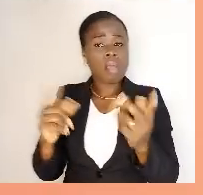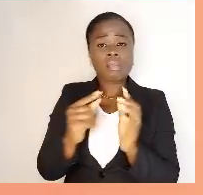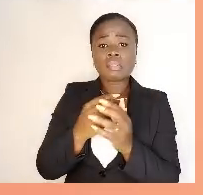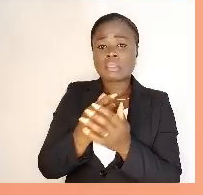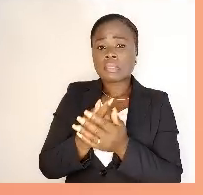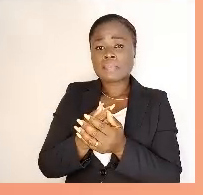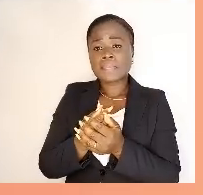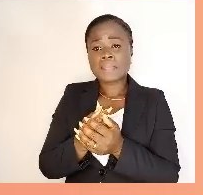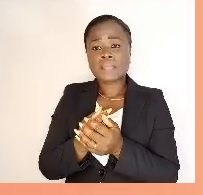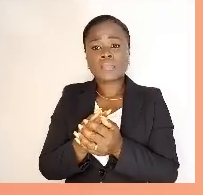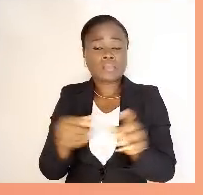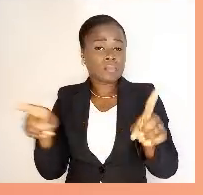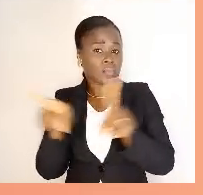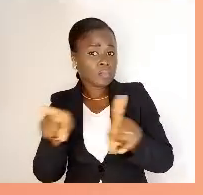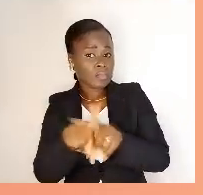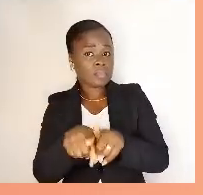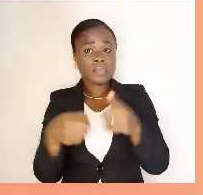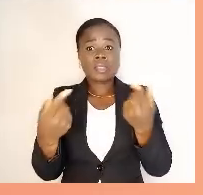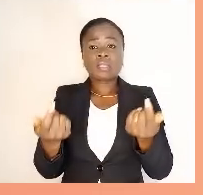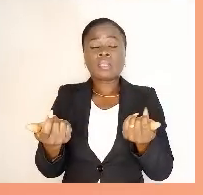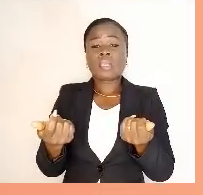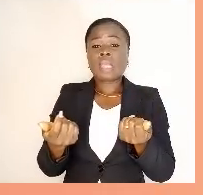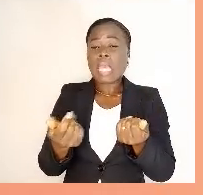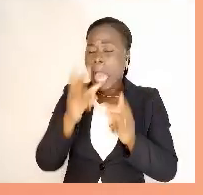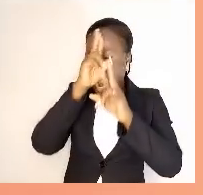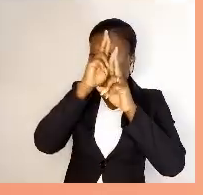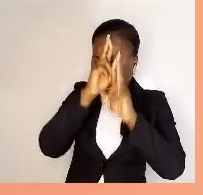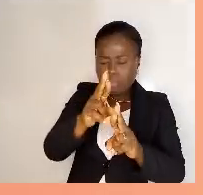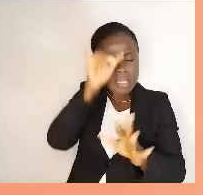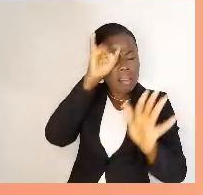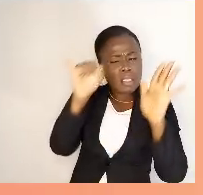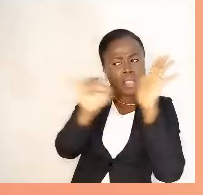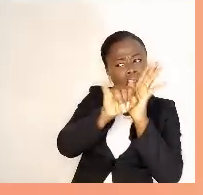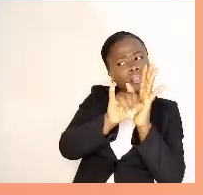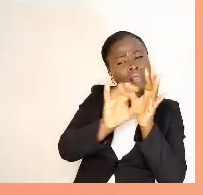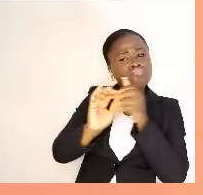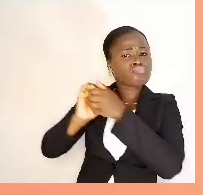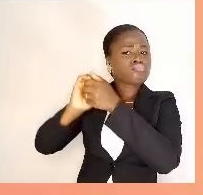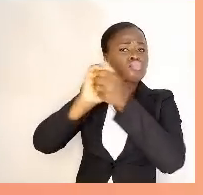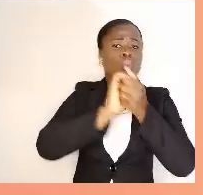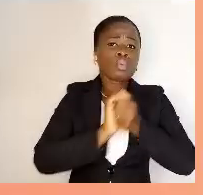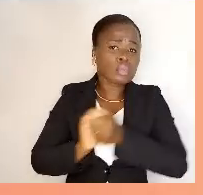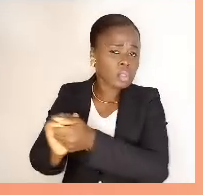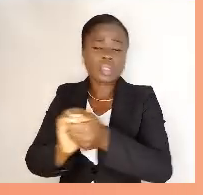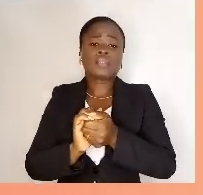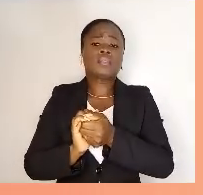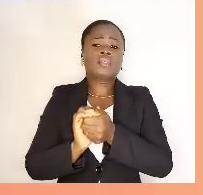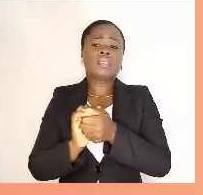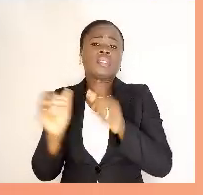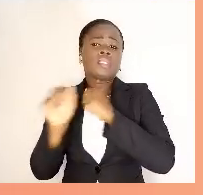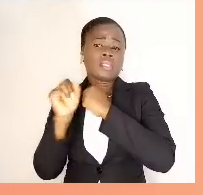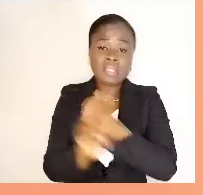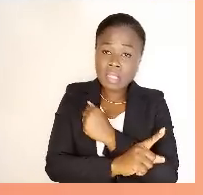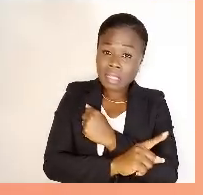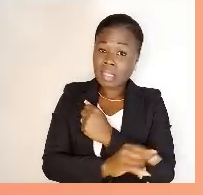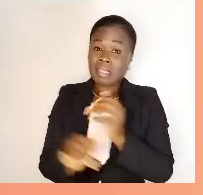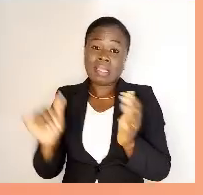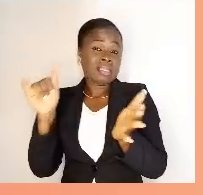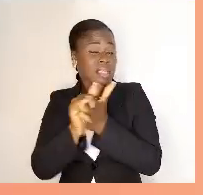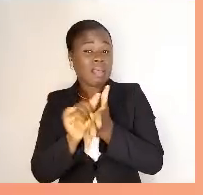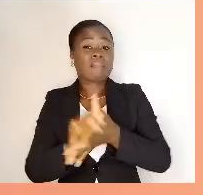religieux. En somme, le respect de notre identité collective sénégalaise, qui